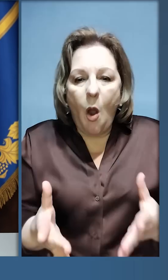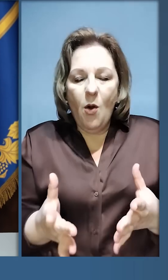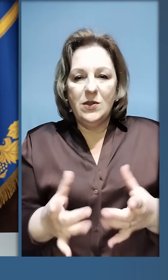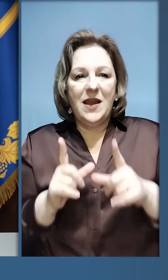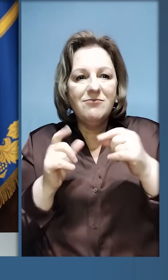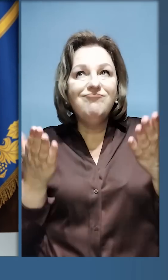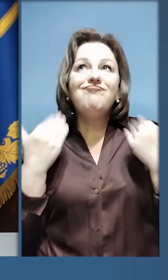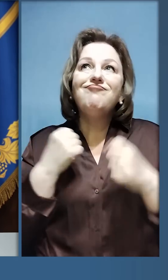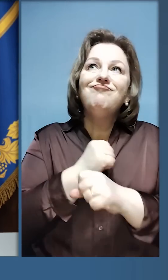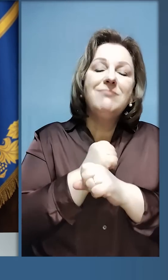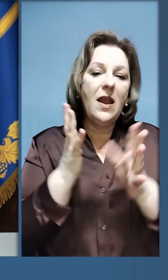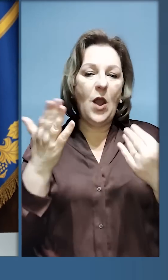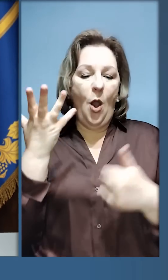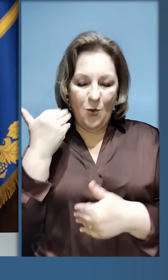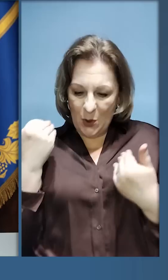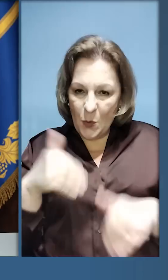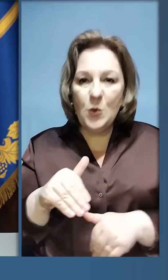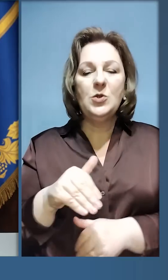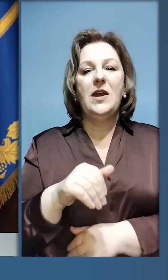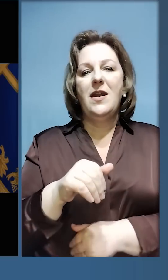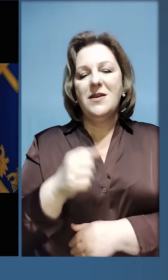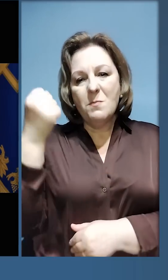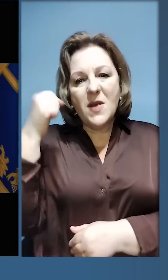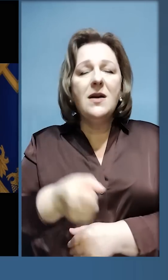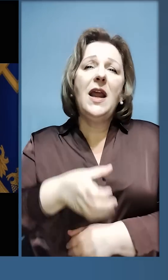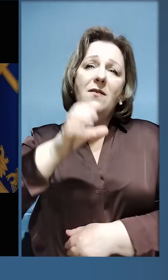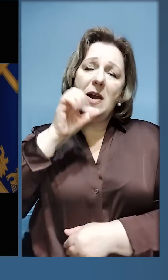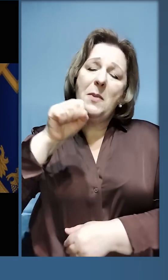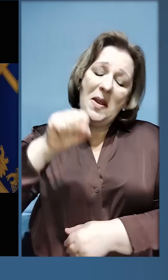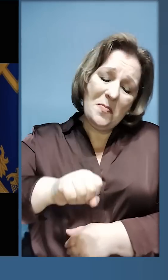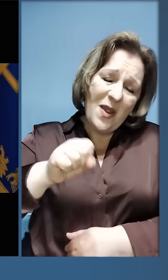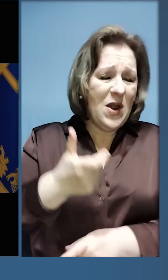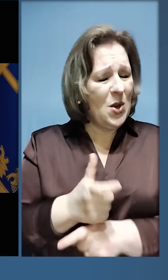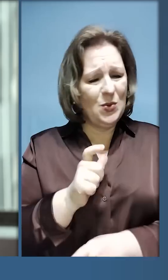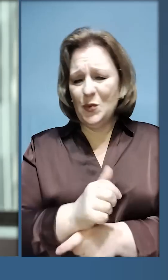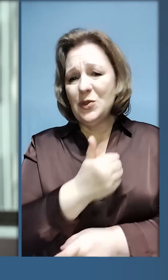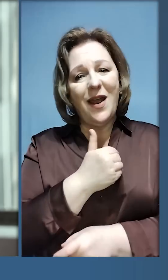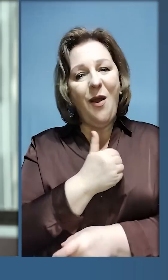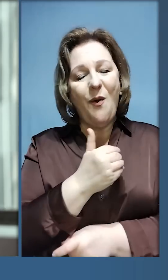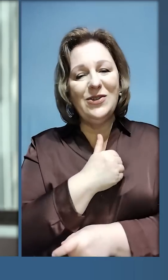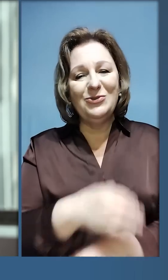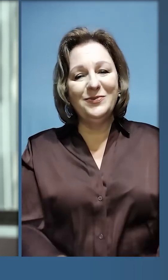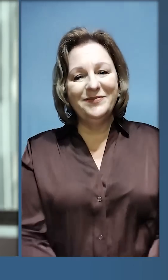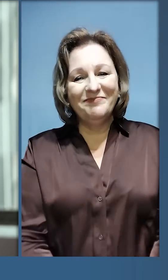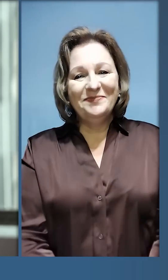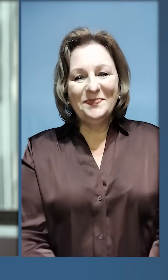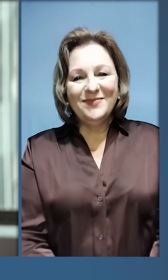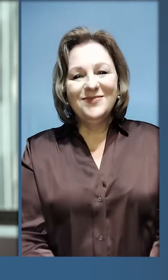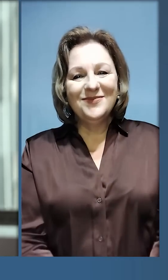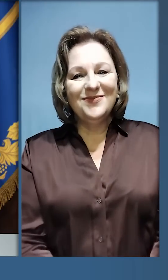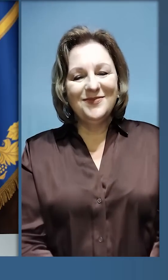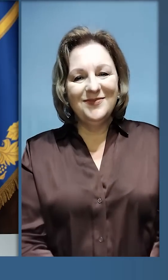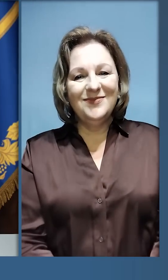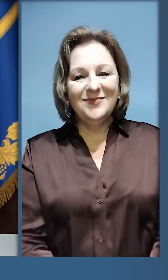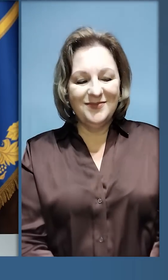море. Просто на море, коли вже ми перемогли, і випити пива. Дуже хочу. I'd like a cold glass of beer now.